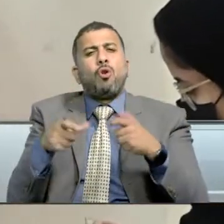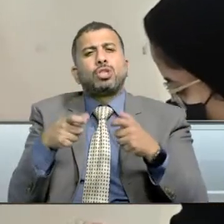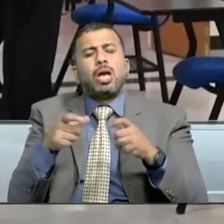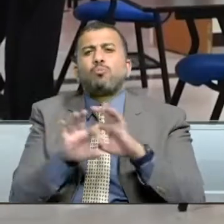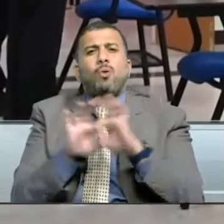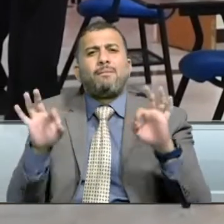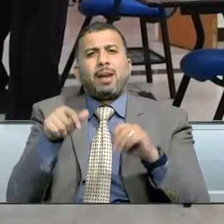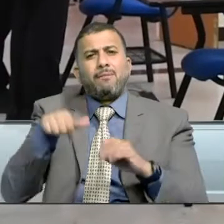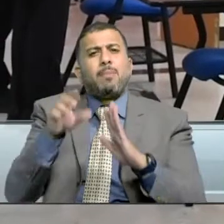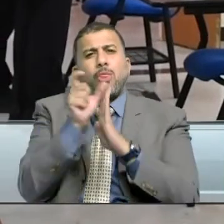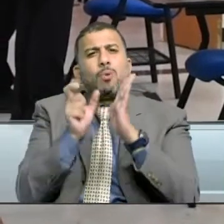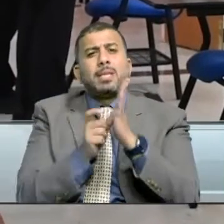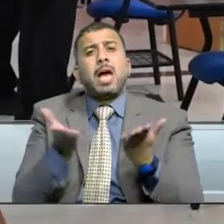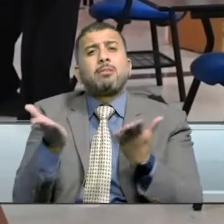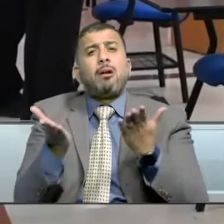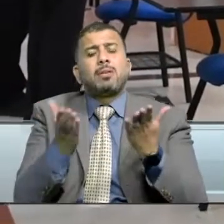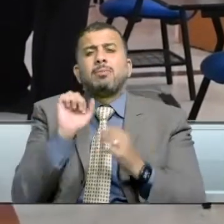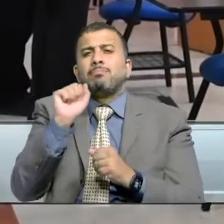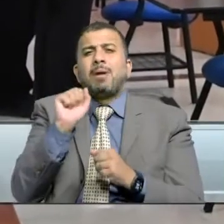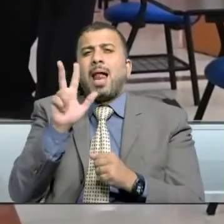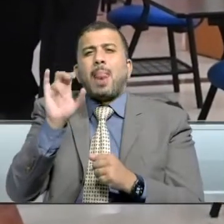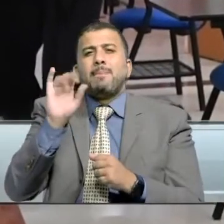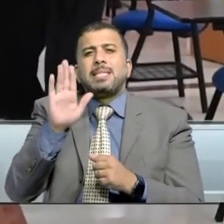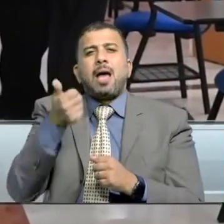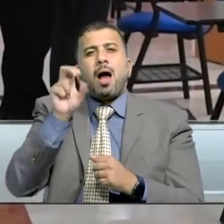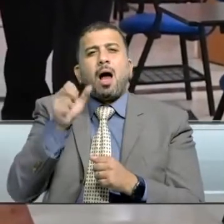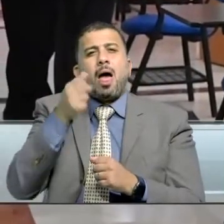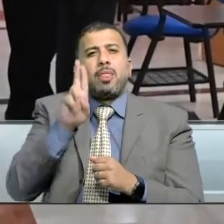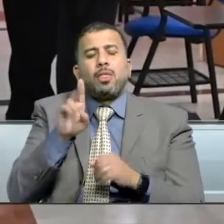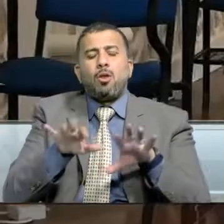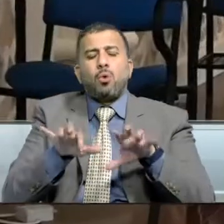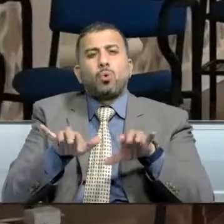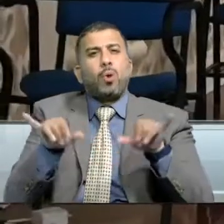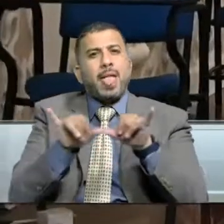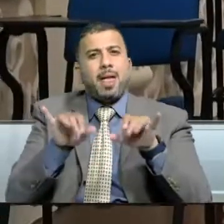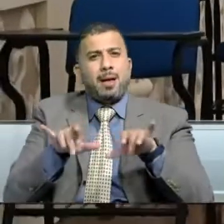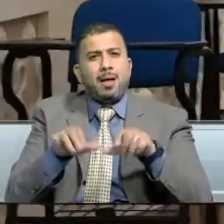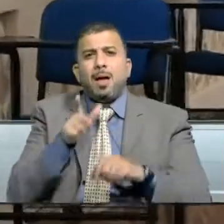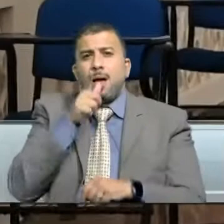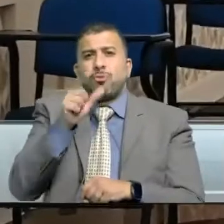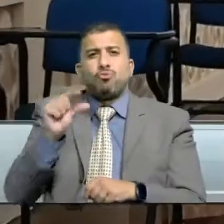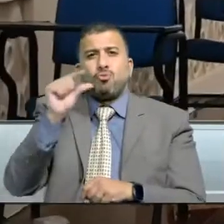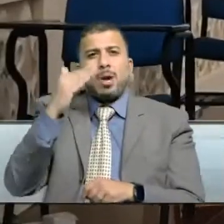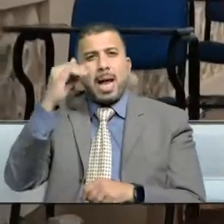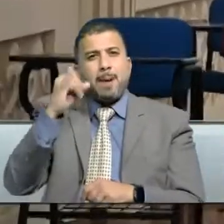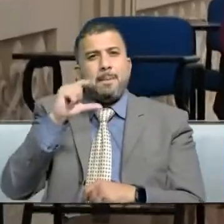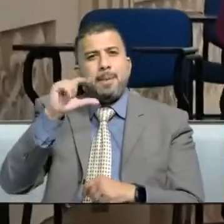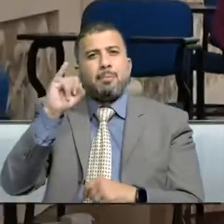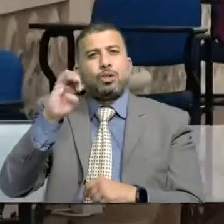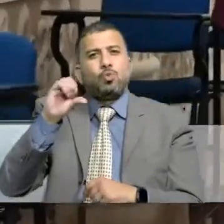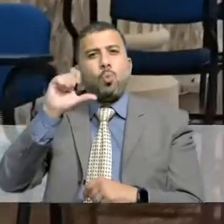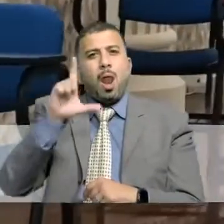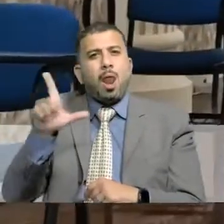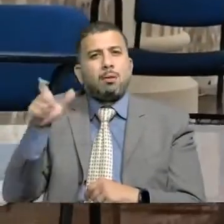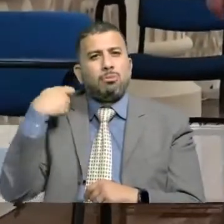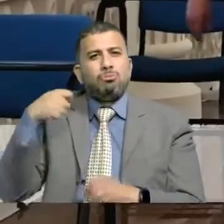التكنولوجية المتوفرة في منظومة إدارة المساقات الإلكترونية. وأكد سعادة الدكتور حميد مجول النعيمي مدير